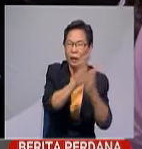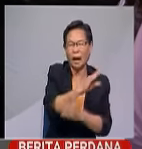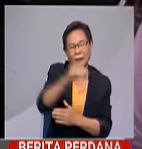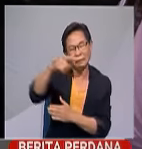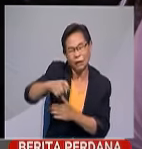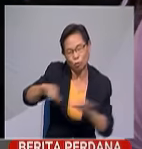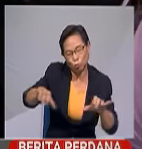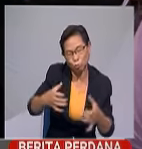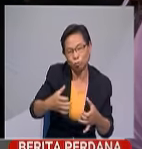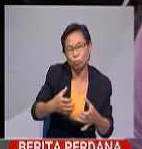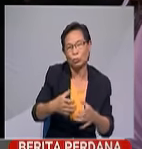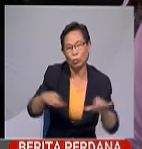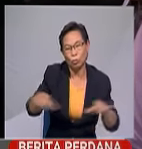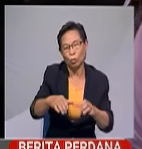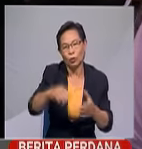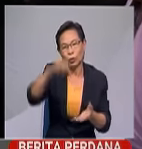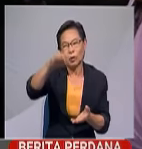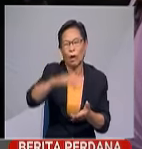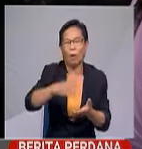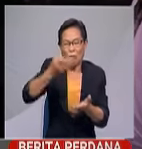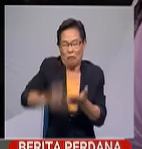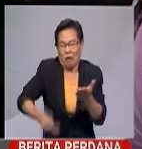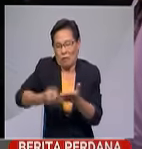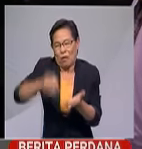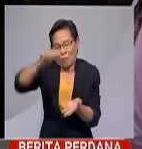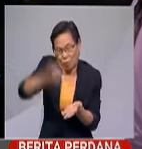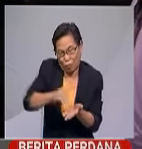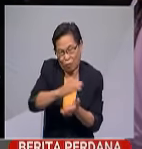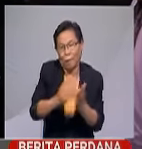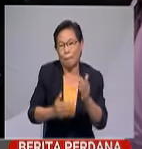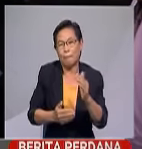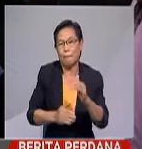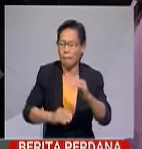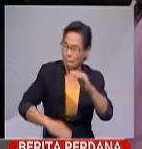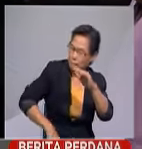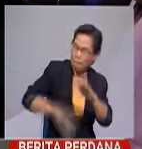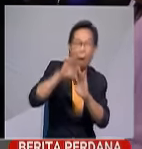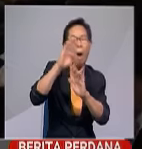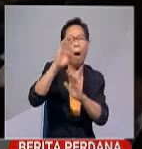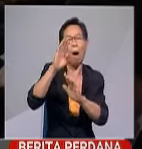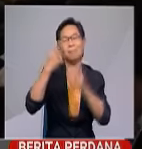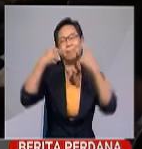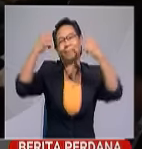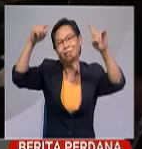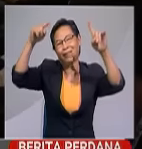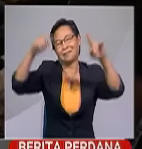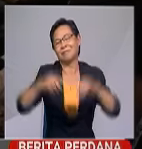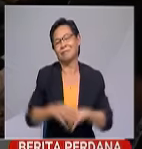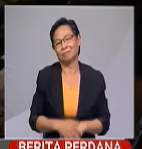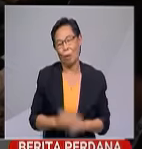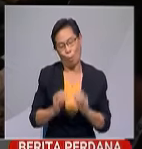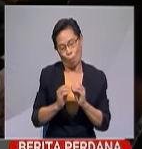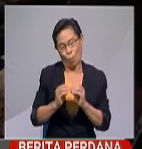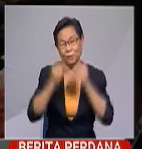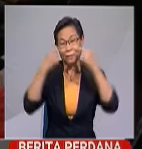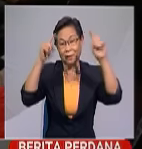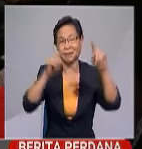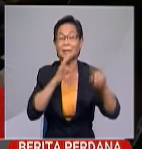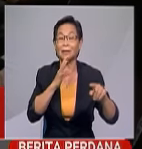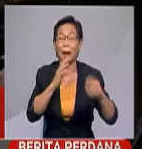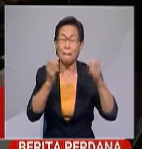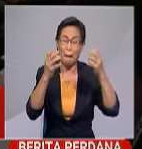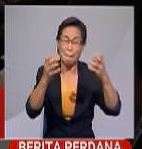to minimize their failure rate and maximize their success rate. So at the current economic... Ujar